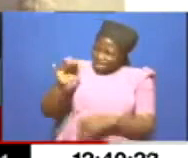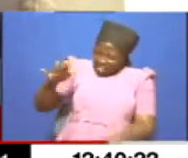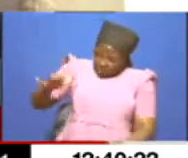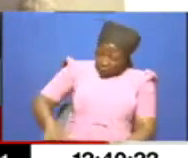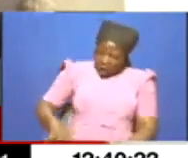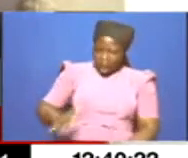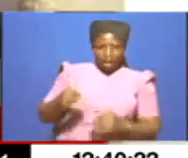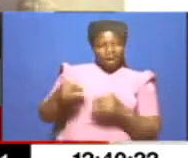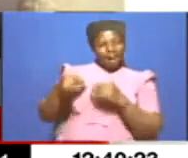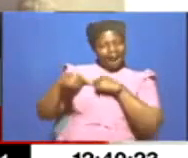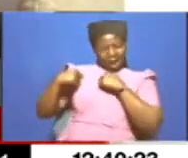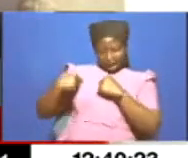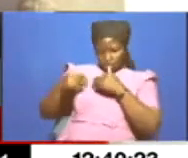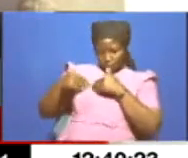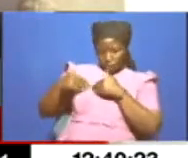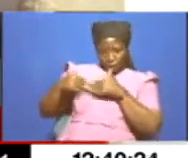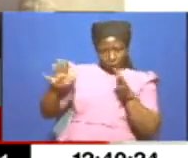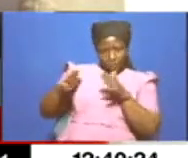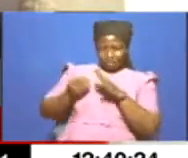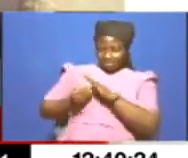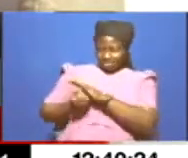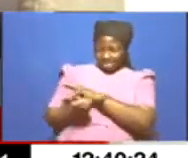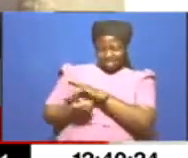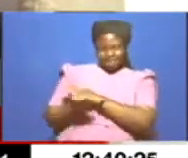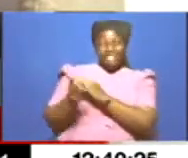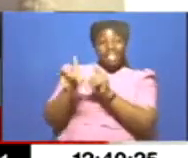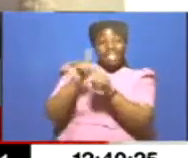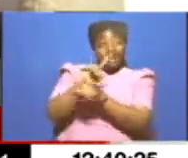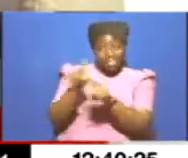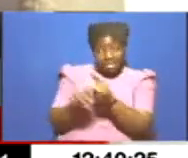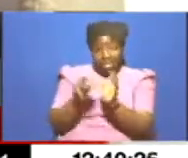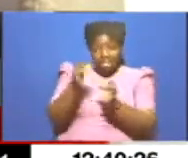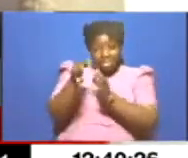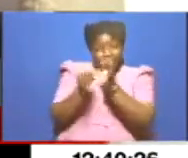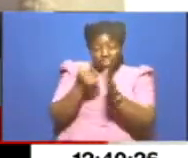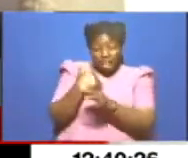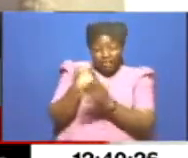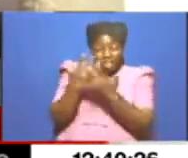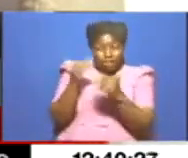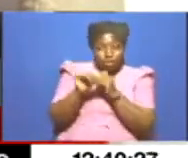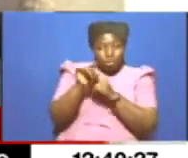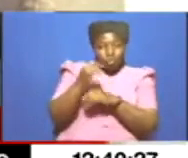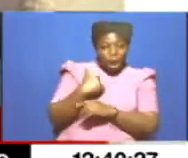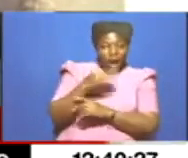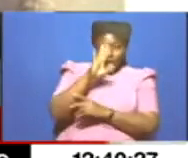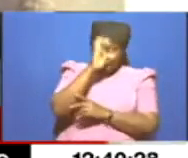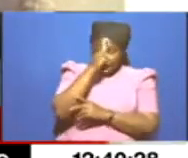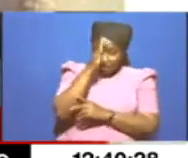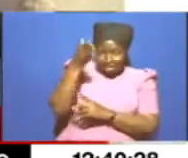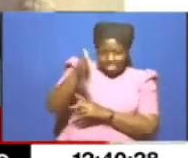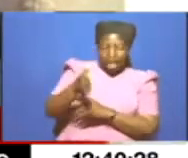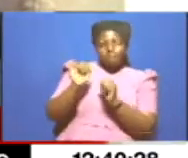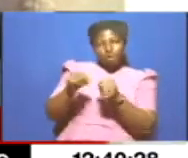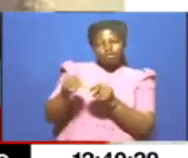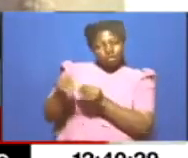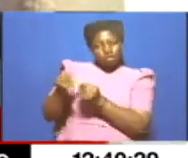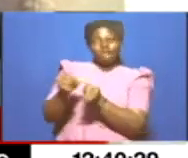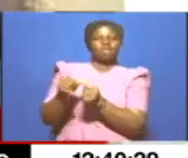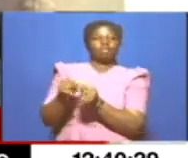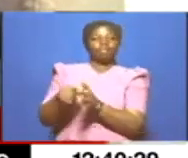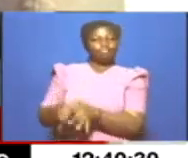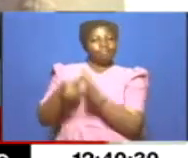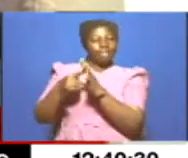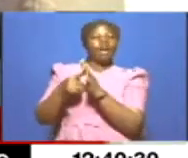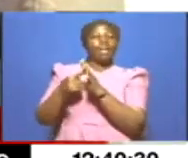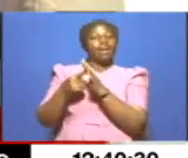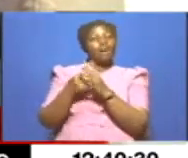vizuri, watakuelezea kila kitu, na kama kuna jambo unashuku pale, basi utaweza kulirekebisha. Lakini kwa